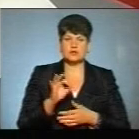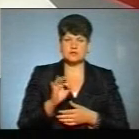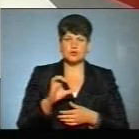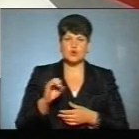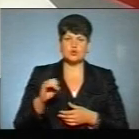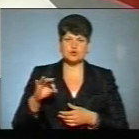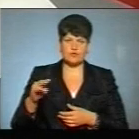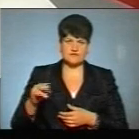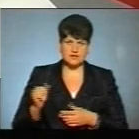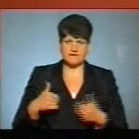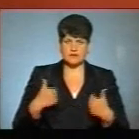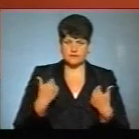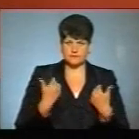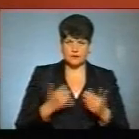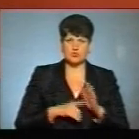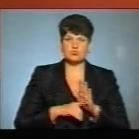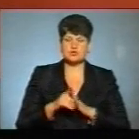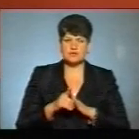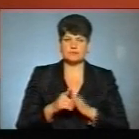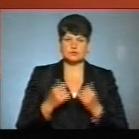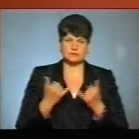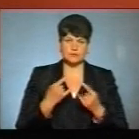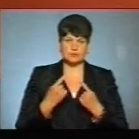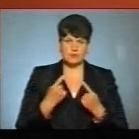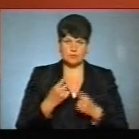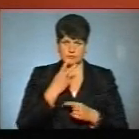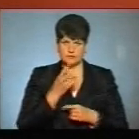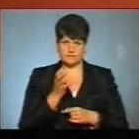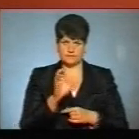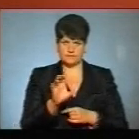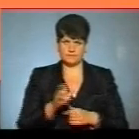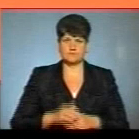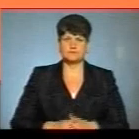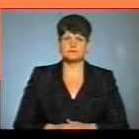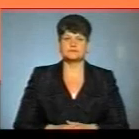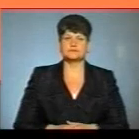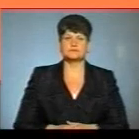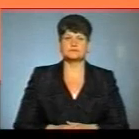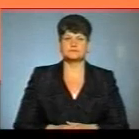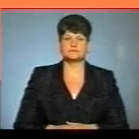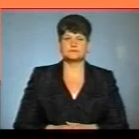вас. Доброго дня. Розпочнемо розмову за мить, поки переглянемо відеоматеріал.